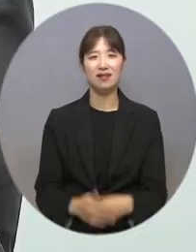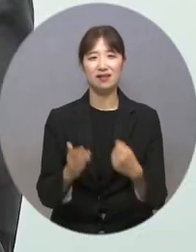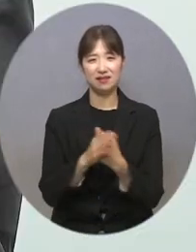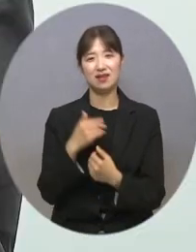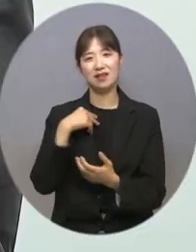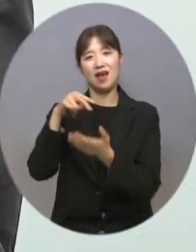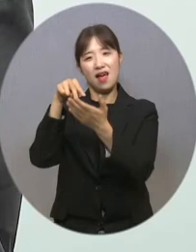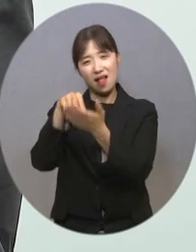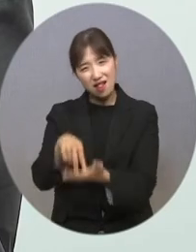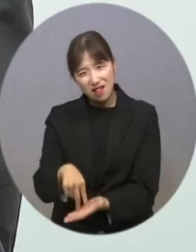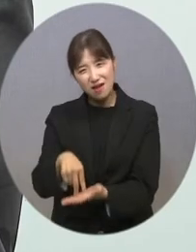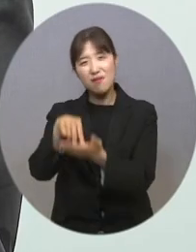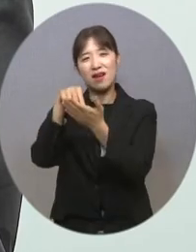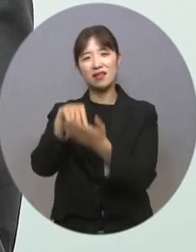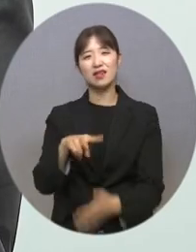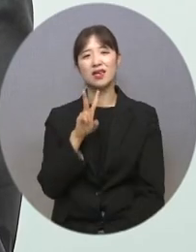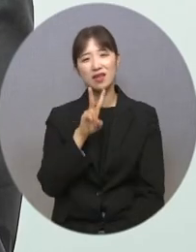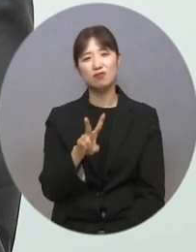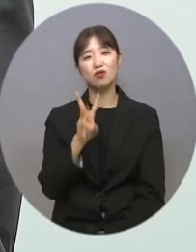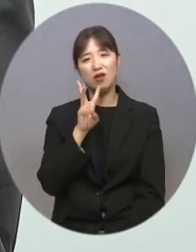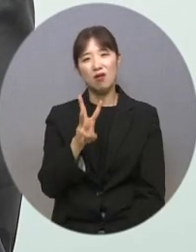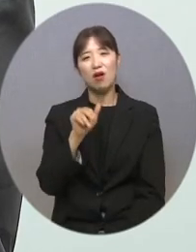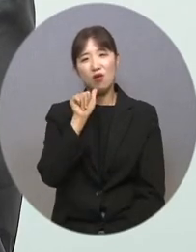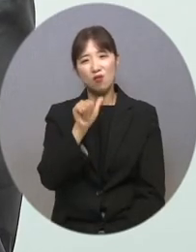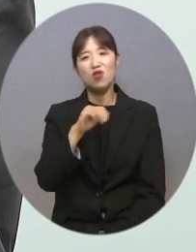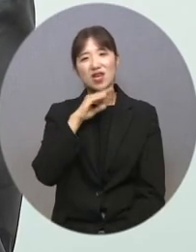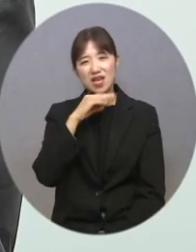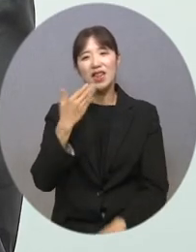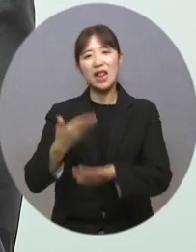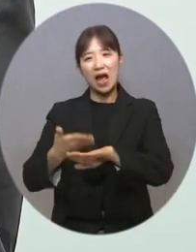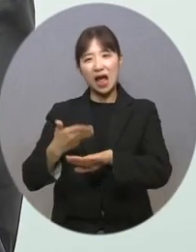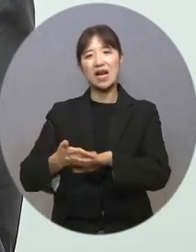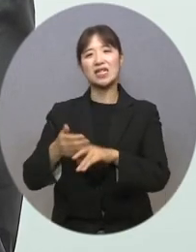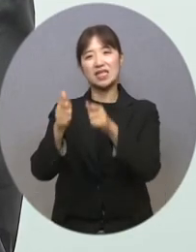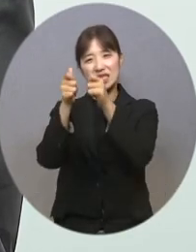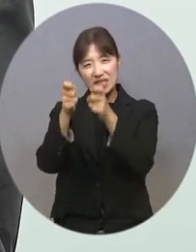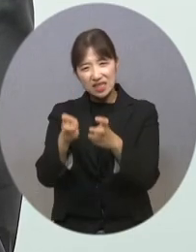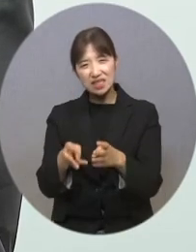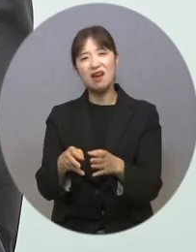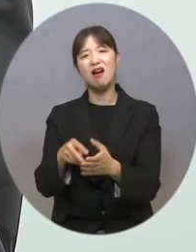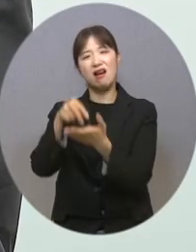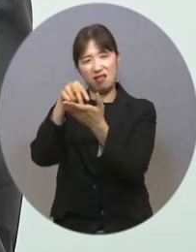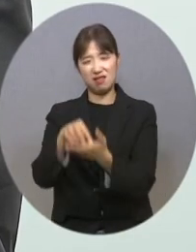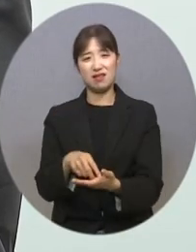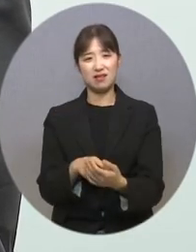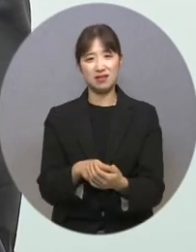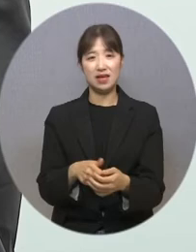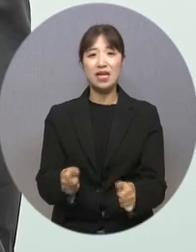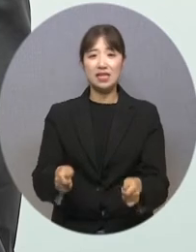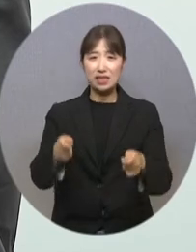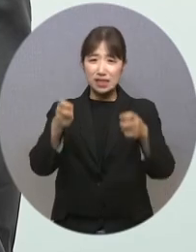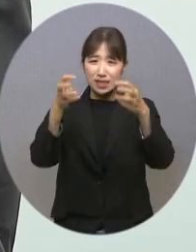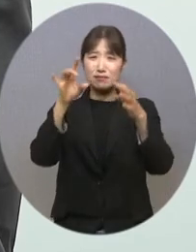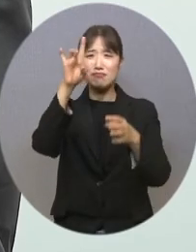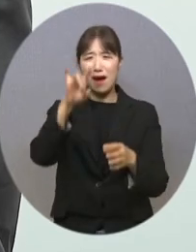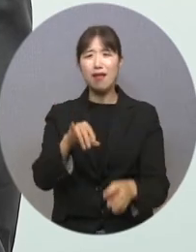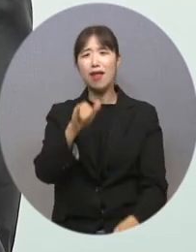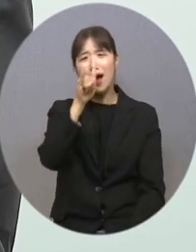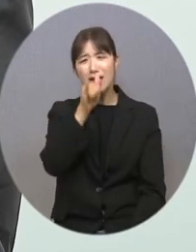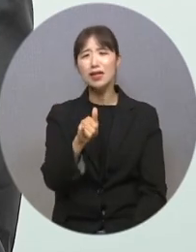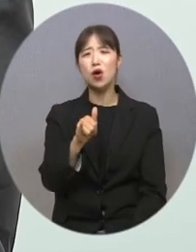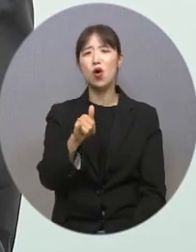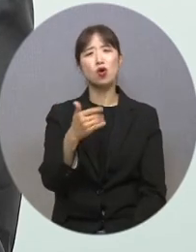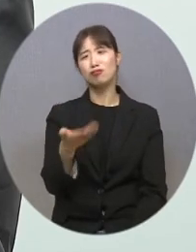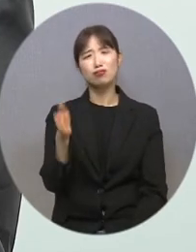엘리베이터를 또 입은 3부 녹음 기다려서 다른 침에 갔다 와야 되고 그 이게 층마다 장애란 상실이 있을 무슨